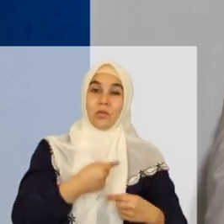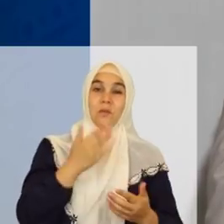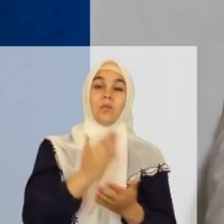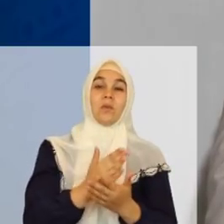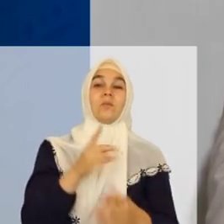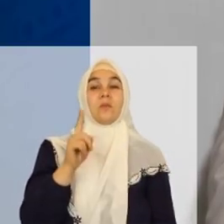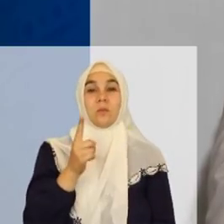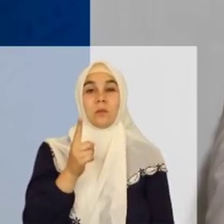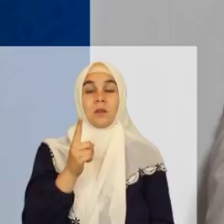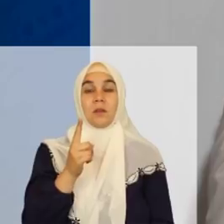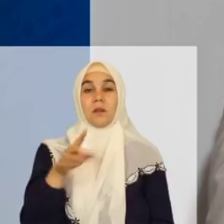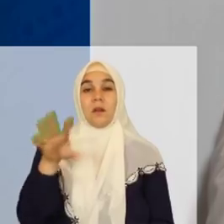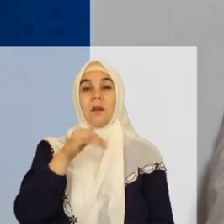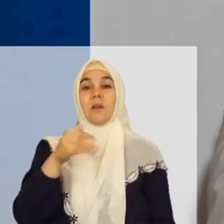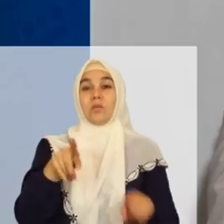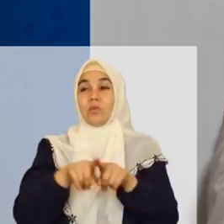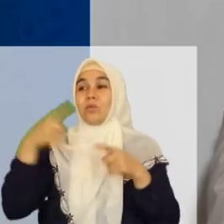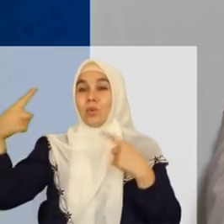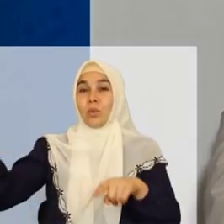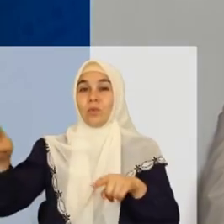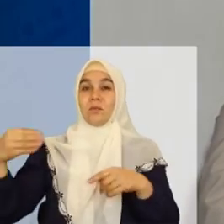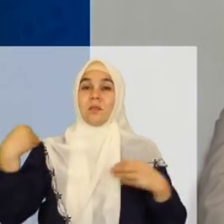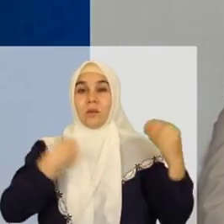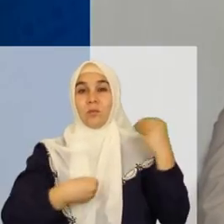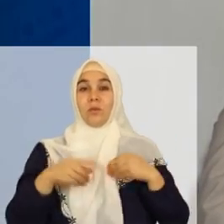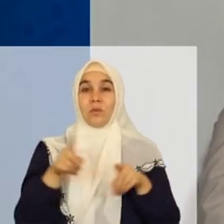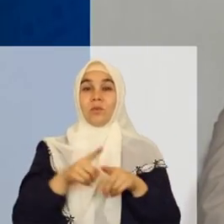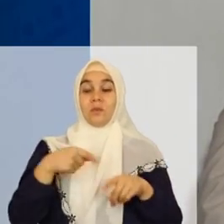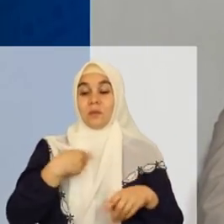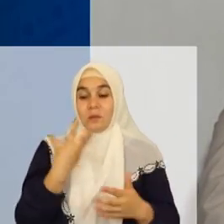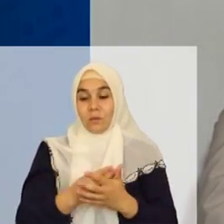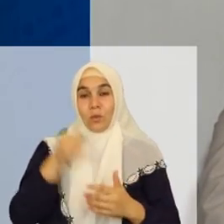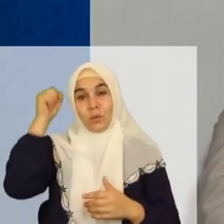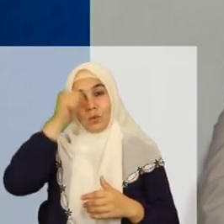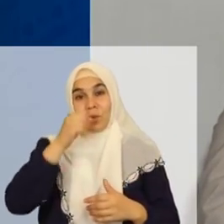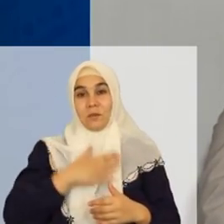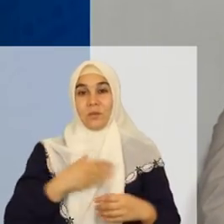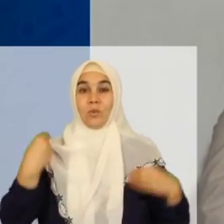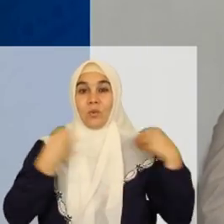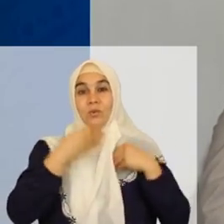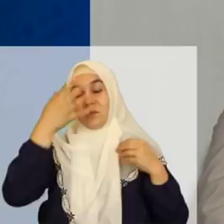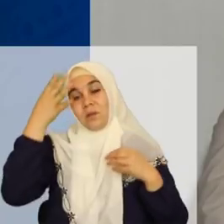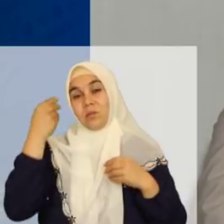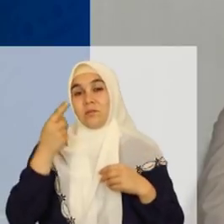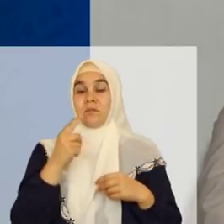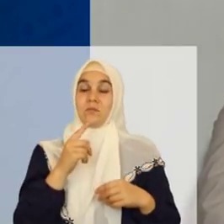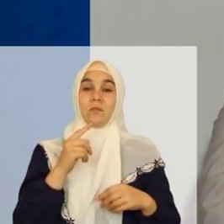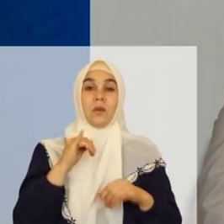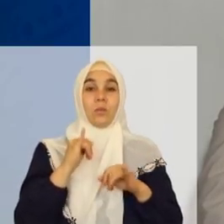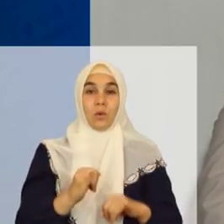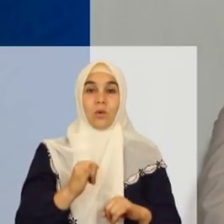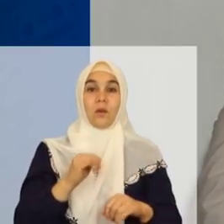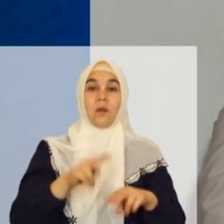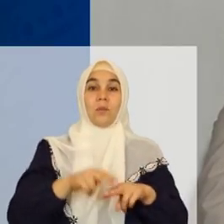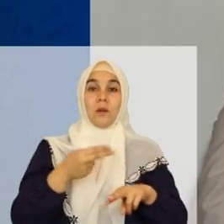Tashvish borligi shuki, boshqalarning kiyimini kiyib yurib, o'zimiznikini unutib qo'yish darajasiga yetganimiz haqida.